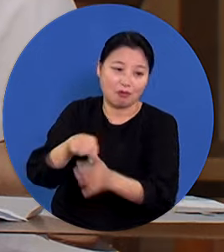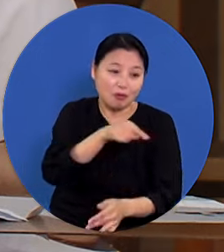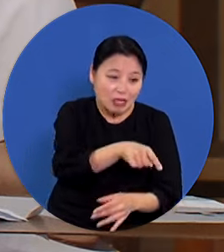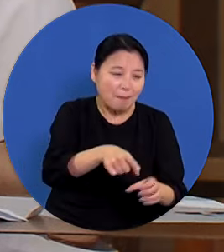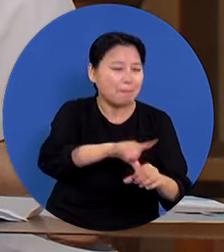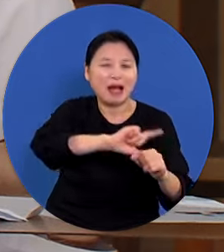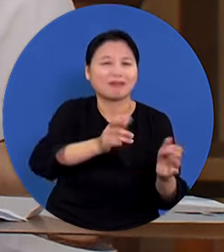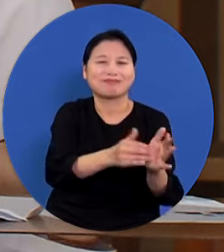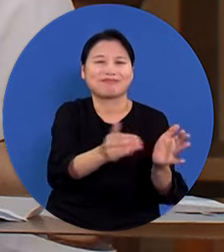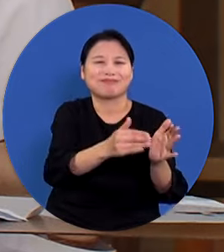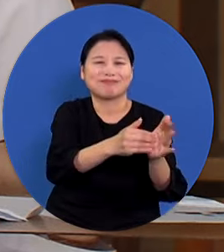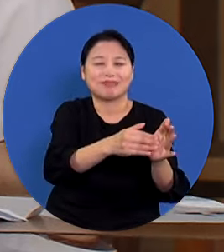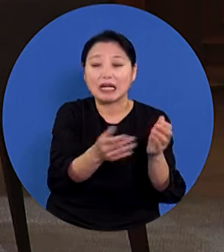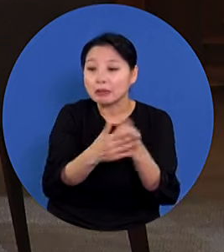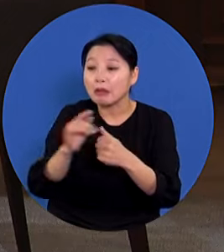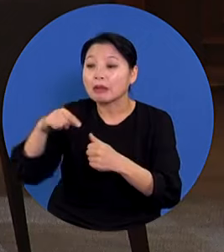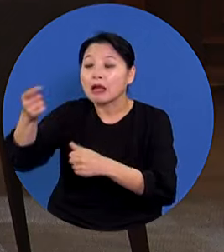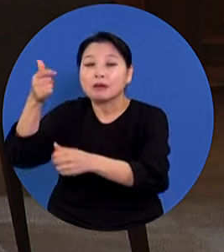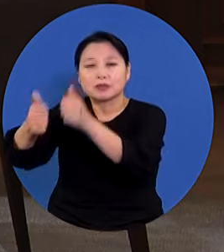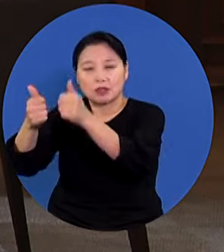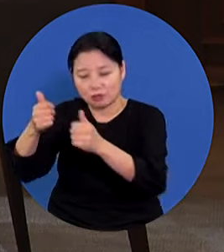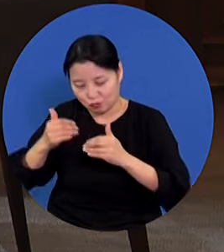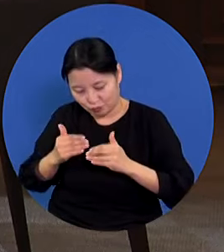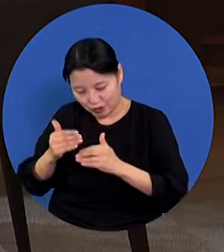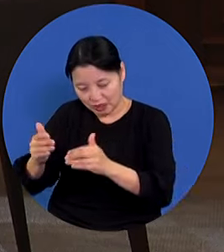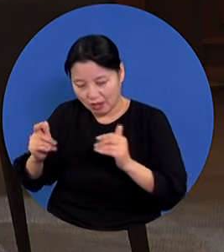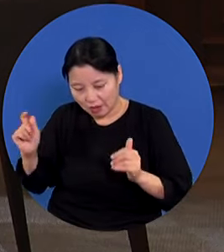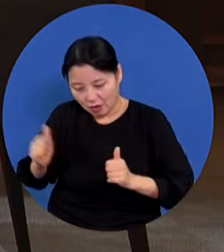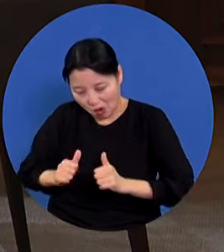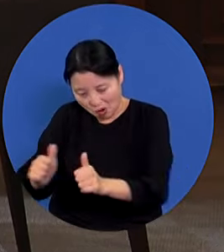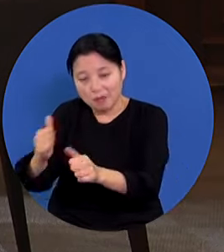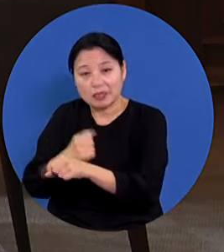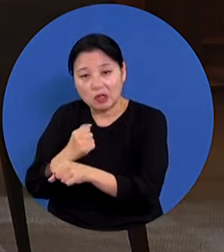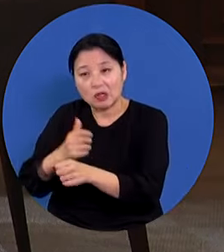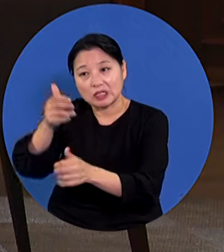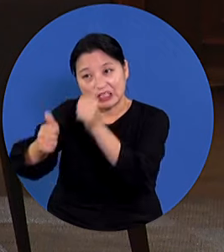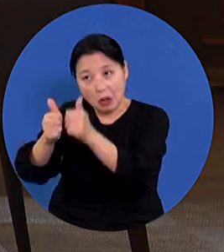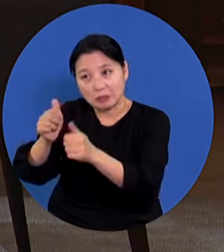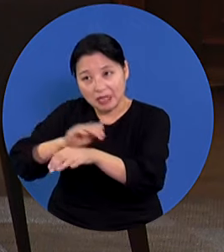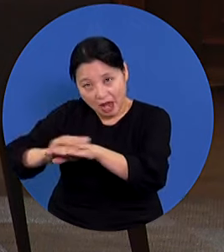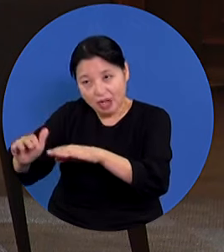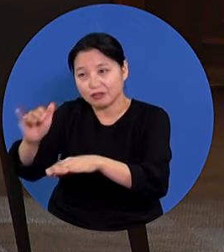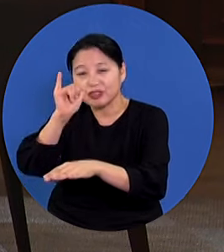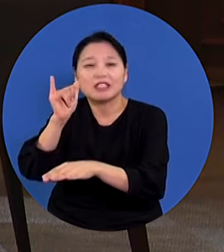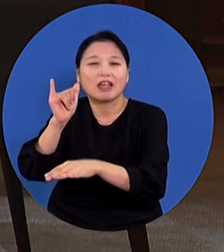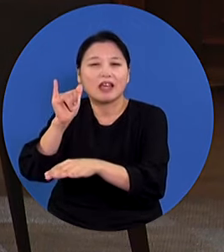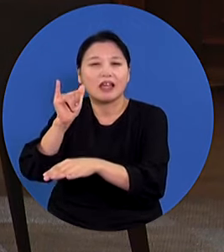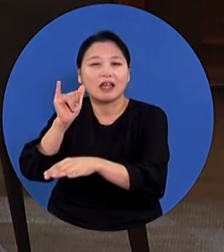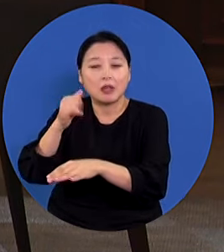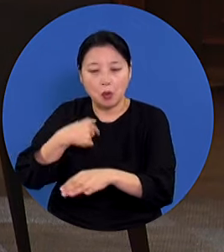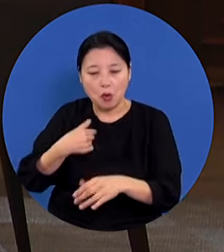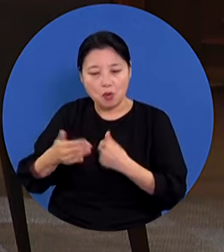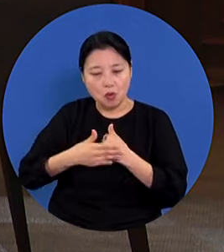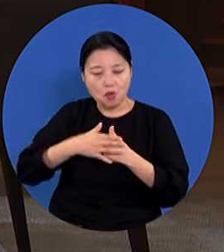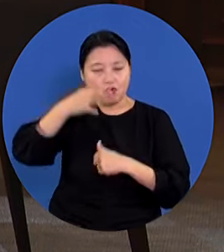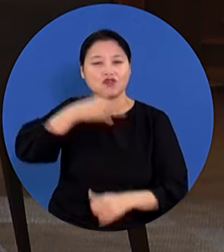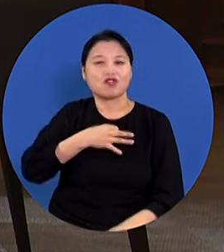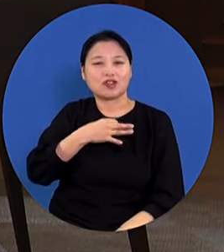수 없는 거고 다음 거를 내가 준비해서 네, 차라리 다음 거를 잘 볼 수 있게끔 하는 게 오히려 그게 더 나한테 더 맞는